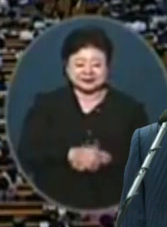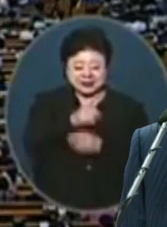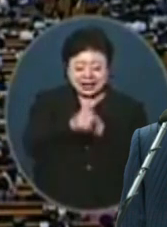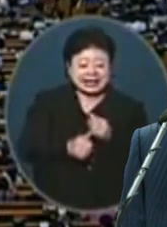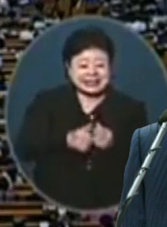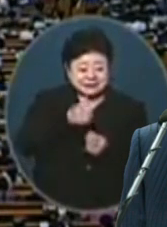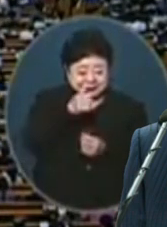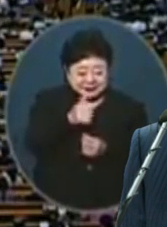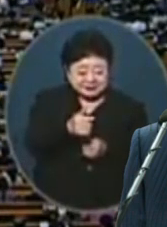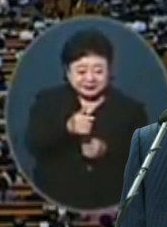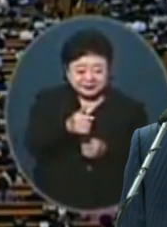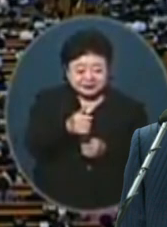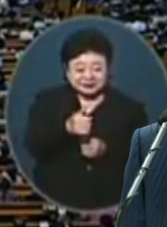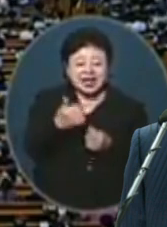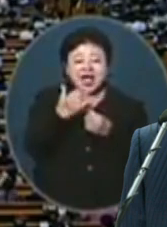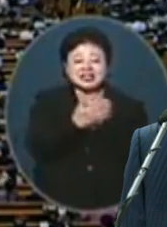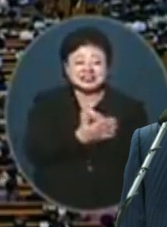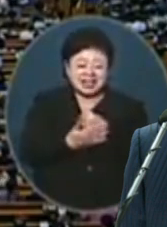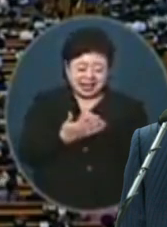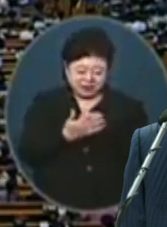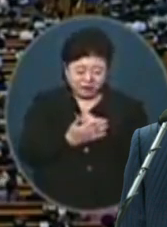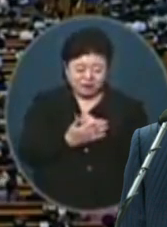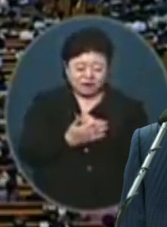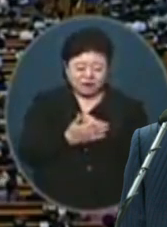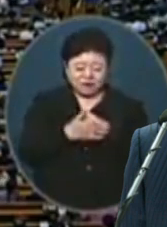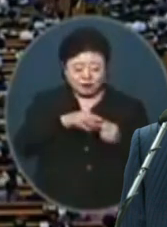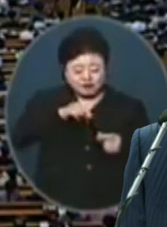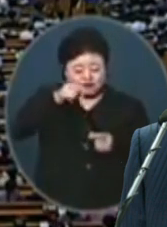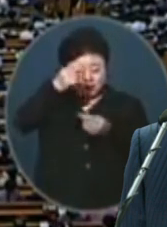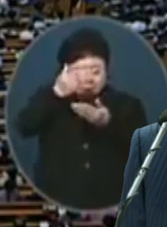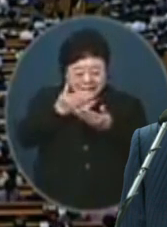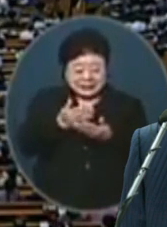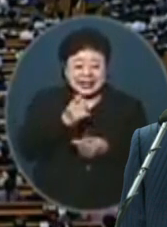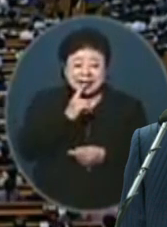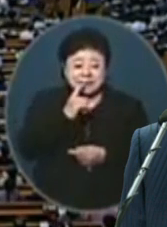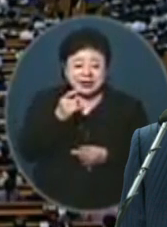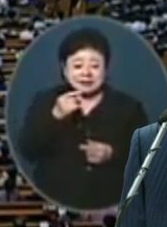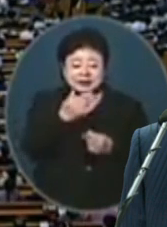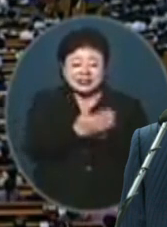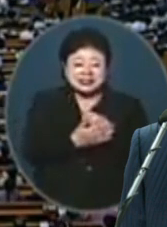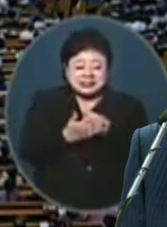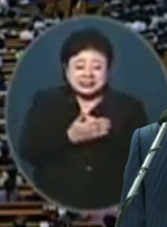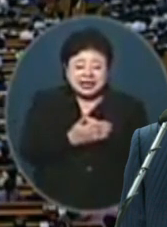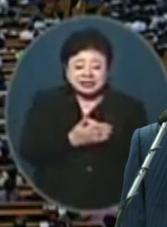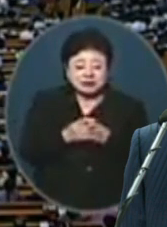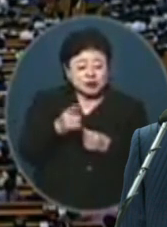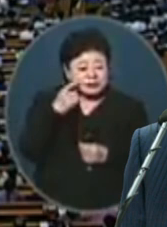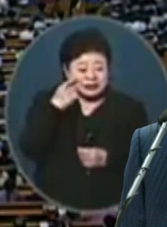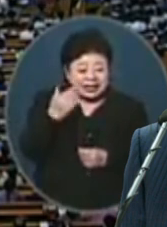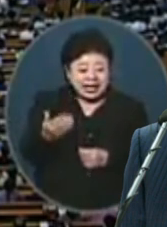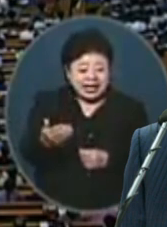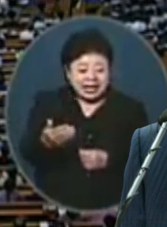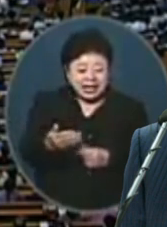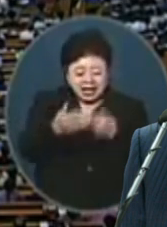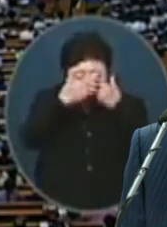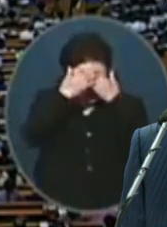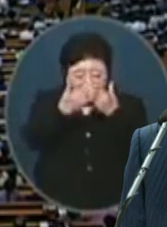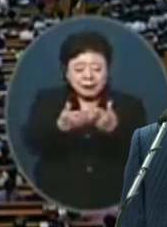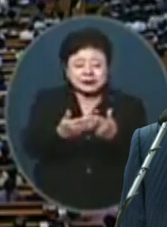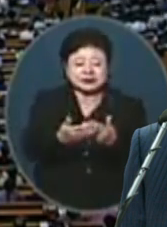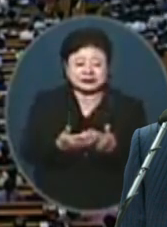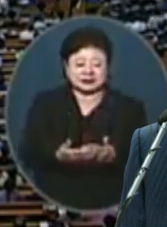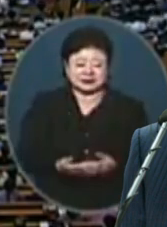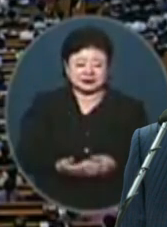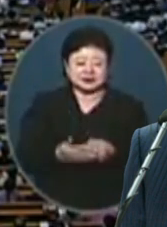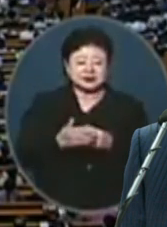하나님의 은혜로 구원을 받는다고 말하니 은혜란 무엇이냐? 값없이 도움을 받은